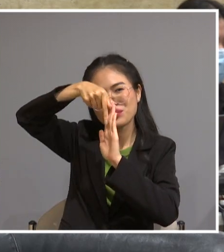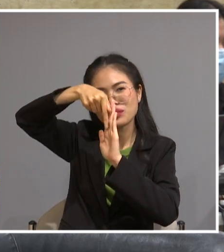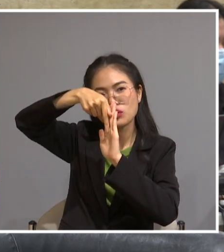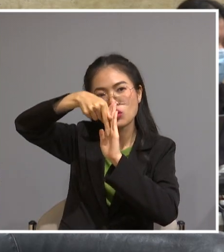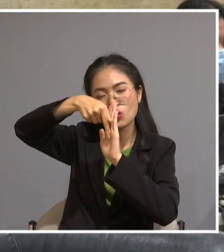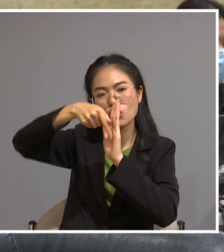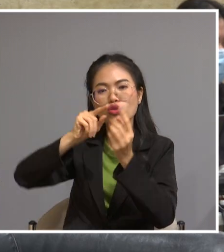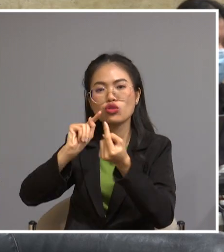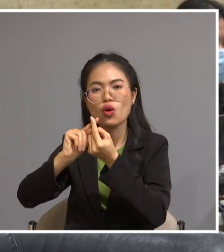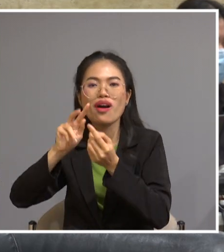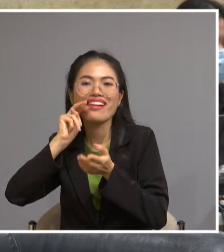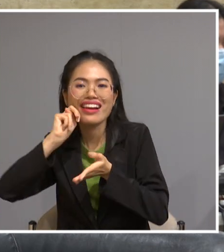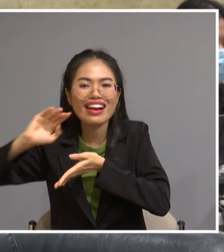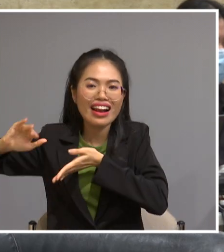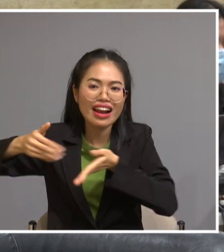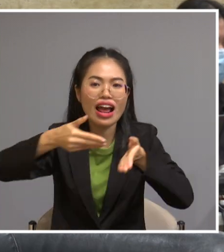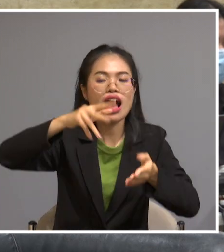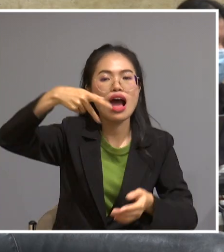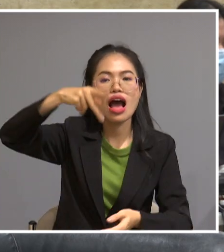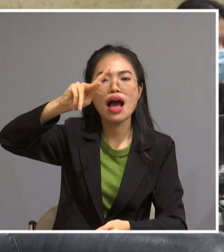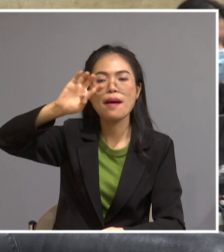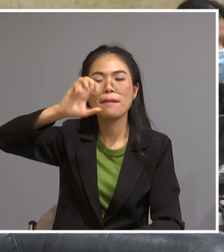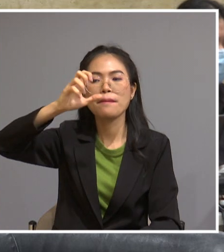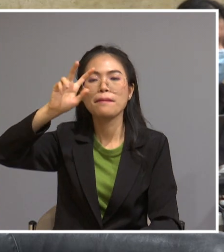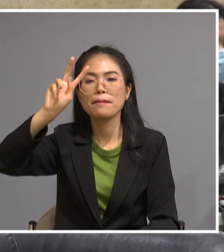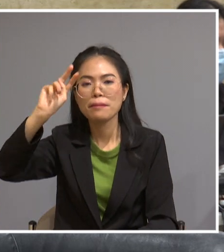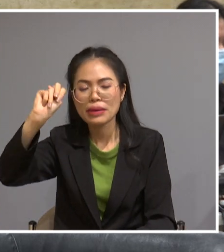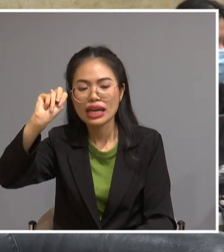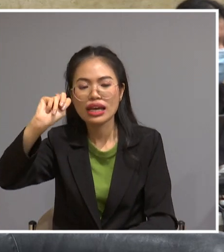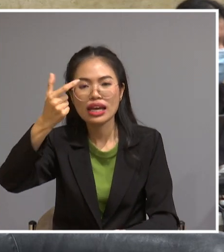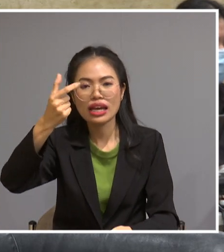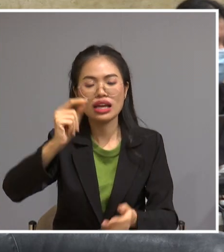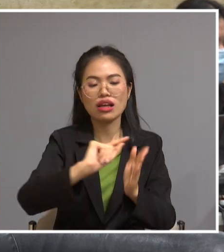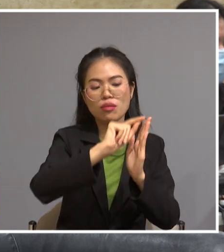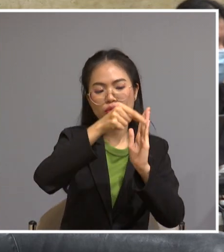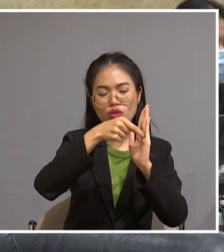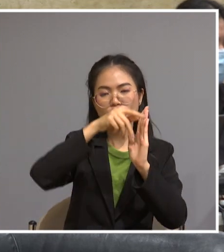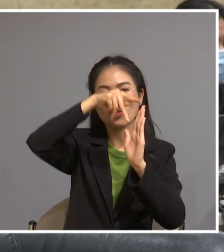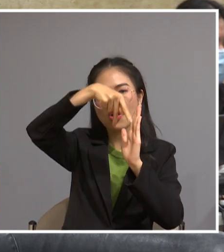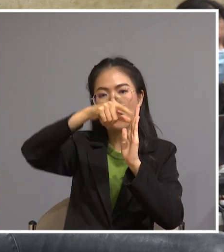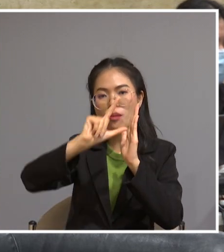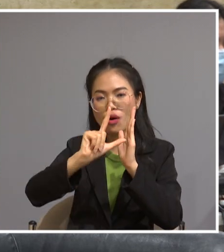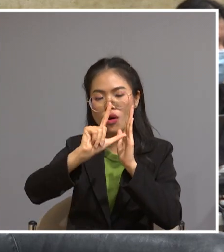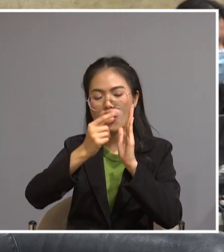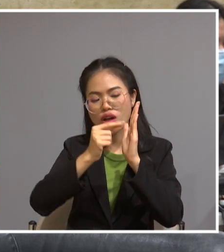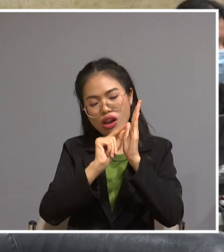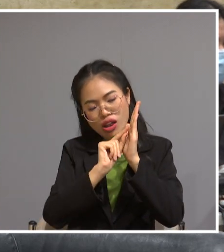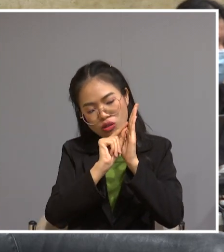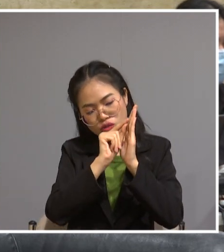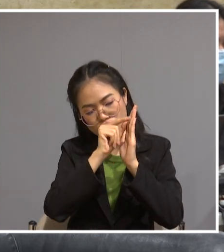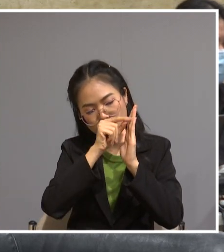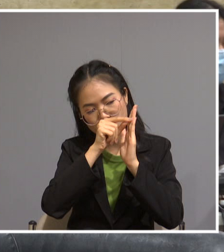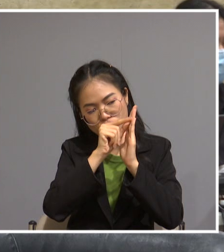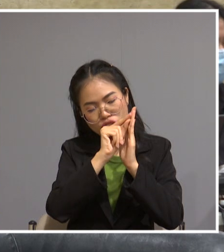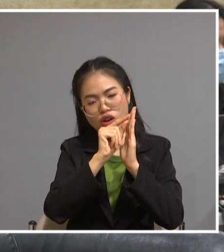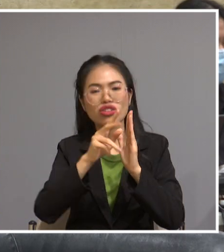ข้ามแ่น้ำปิงและเข้าพ้ที่อำเภอเวียงหนองลองจัหดลำพูลจากนั้นจะไปต่อทางที่ใต้ข้